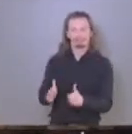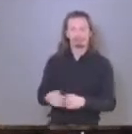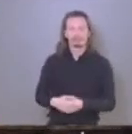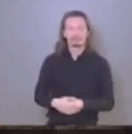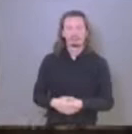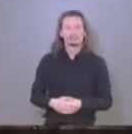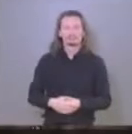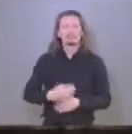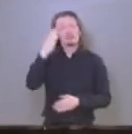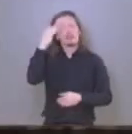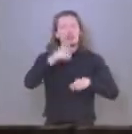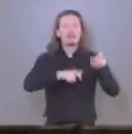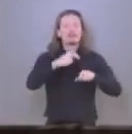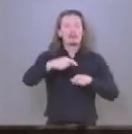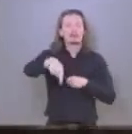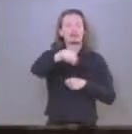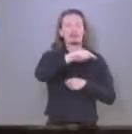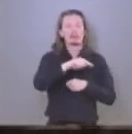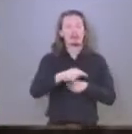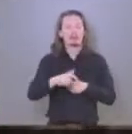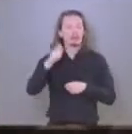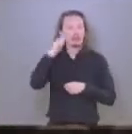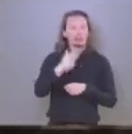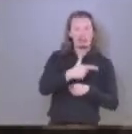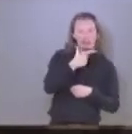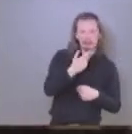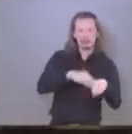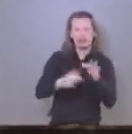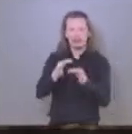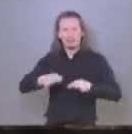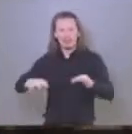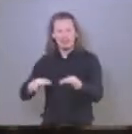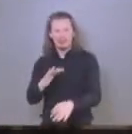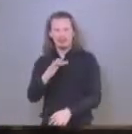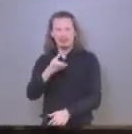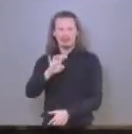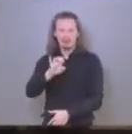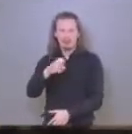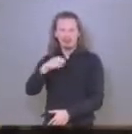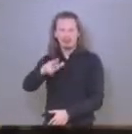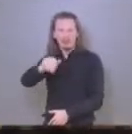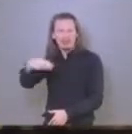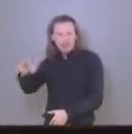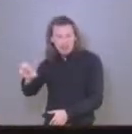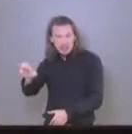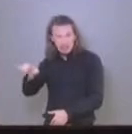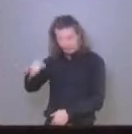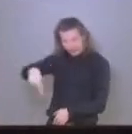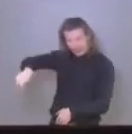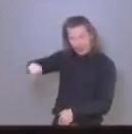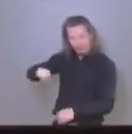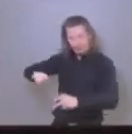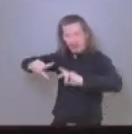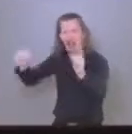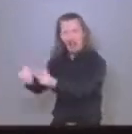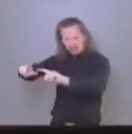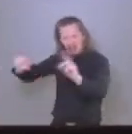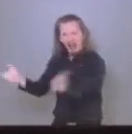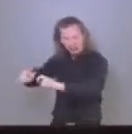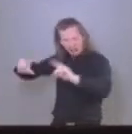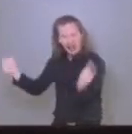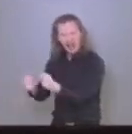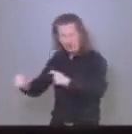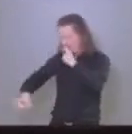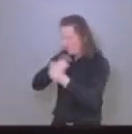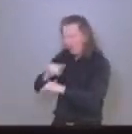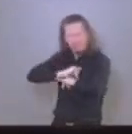Pour ceux des homosexuels en Tchétchénie qui font l'objet d'arrestations et de violences de